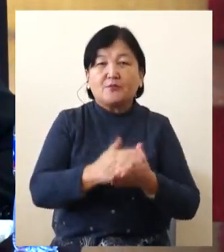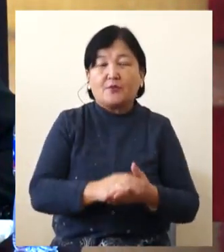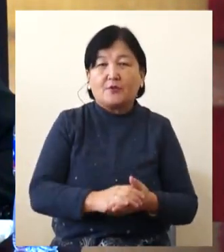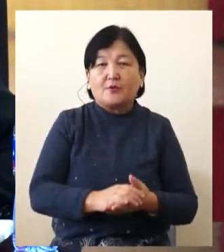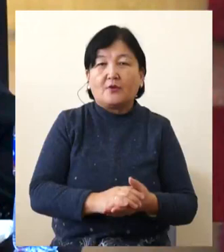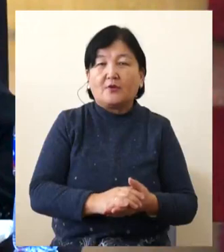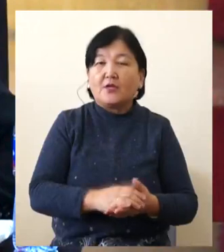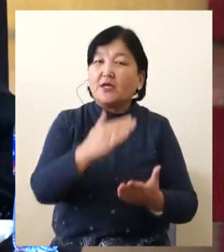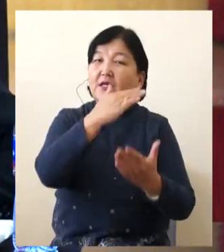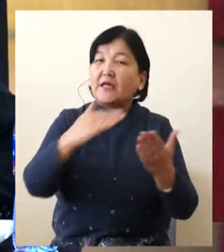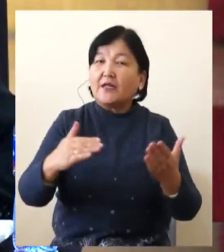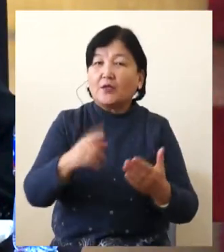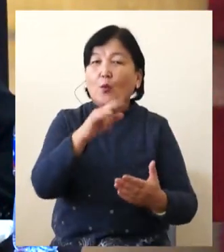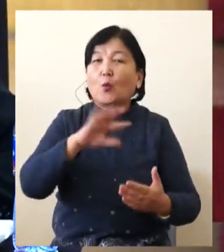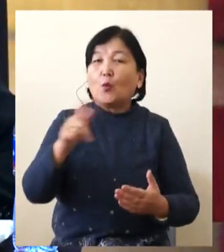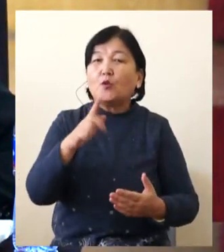Тал нь хууль бас.